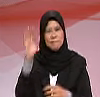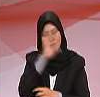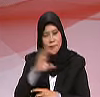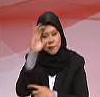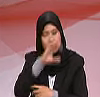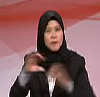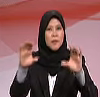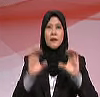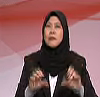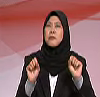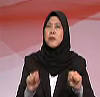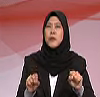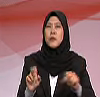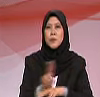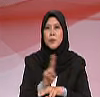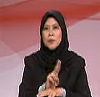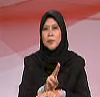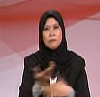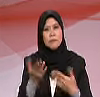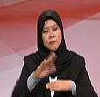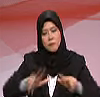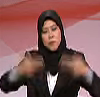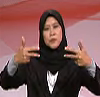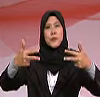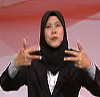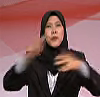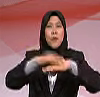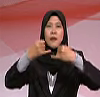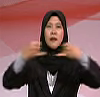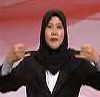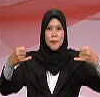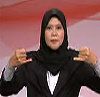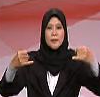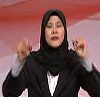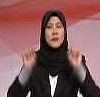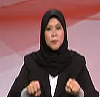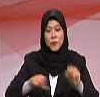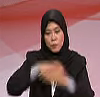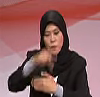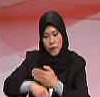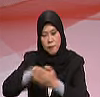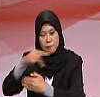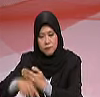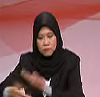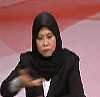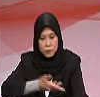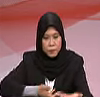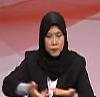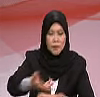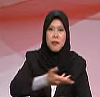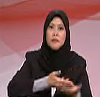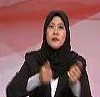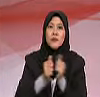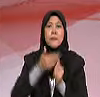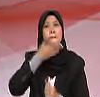acara-acara yang kita boleh jalankan secara maya, secara online, supaya program-program yang berinteraksi dengan belia